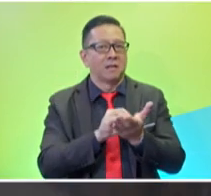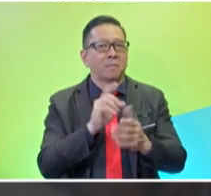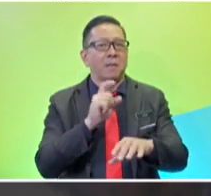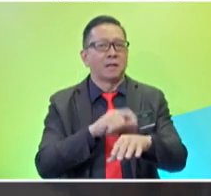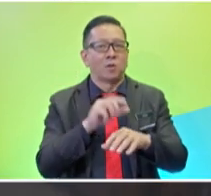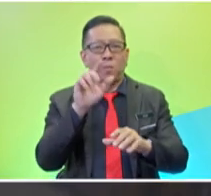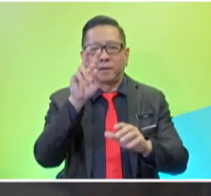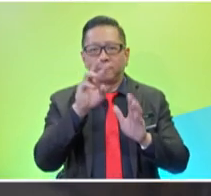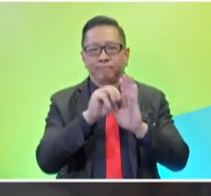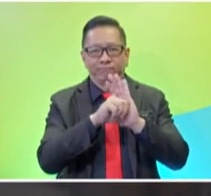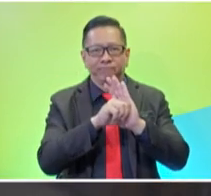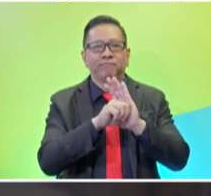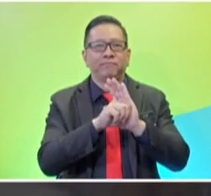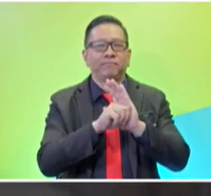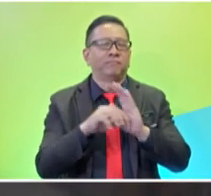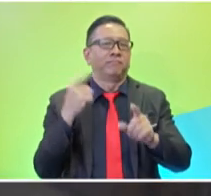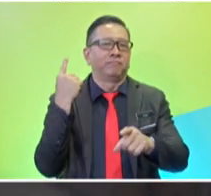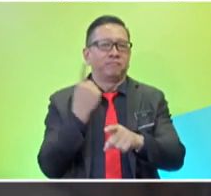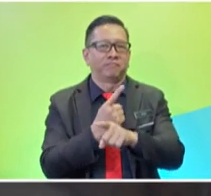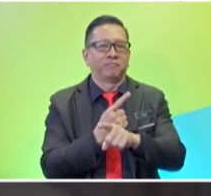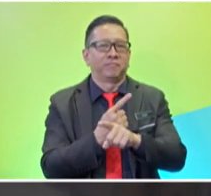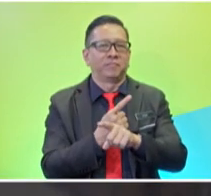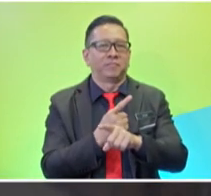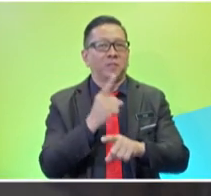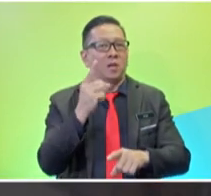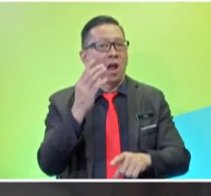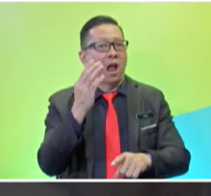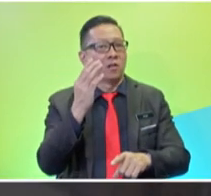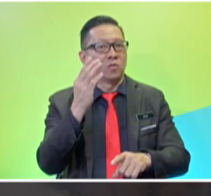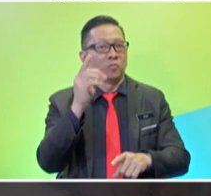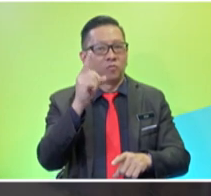masa 2 menit dalam 121